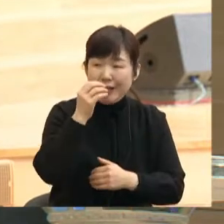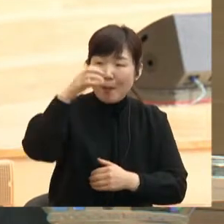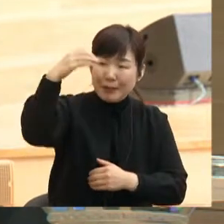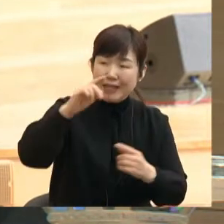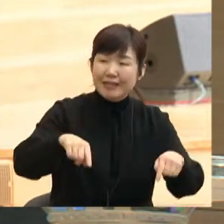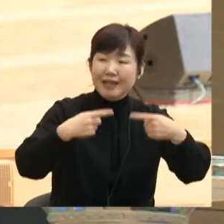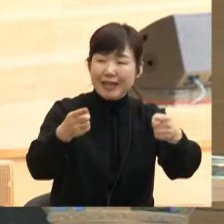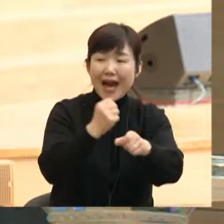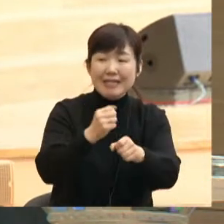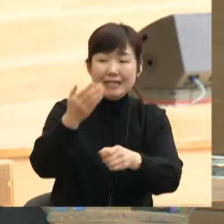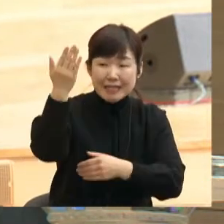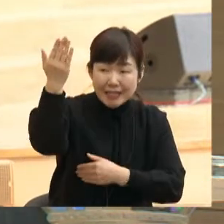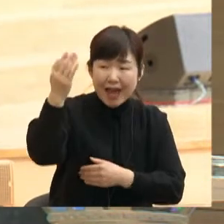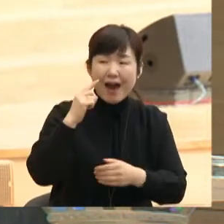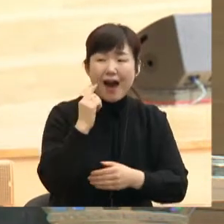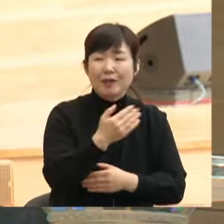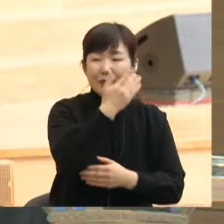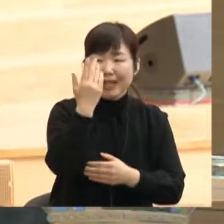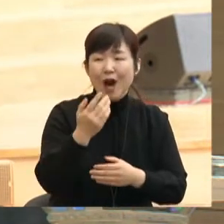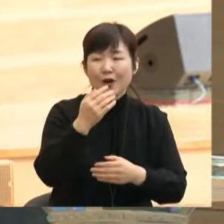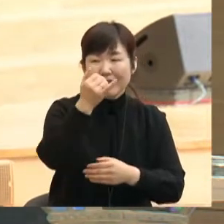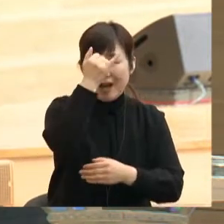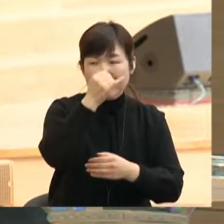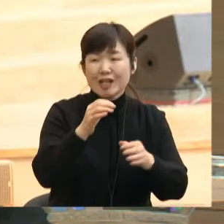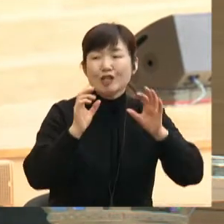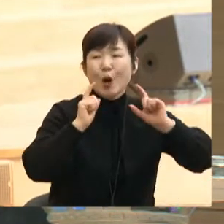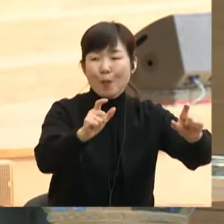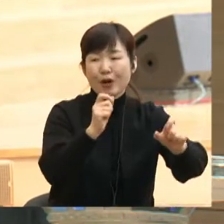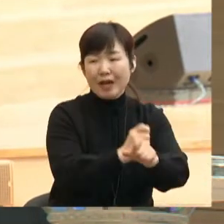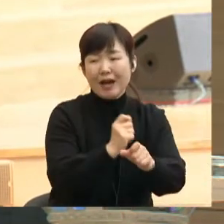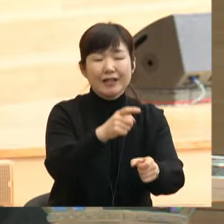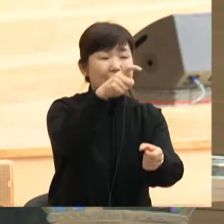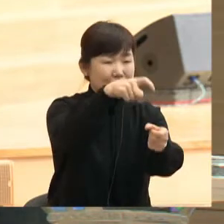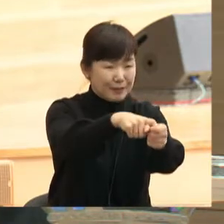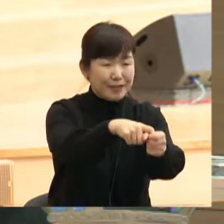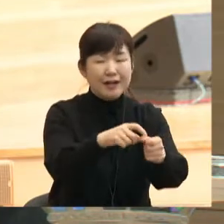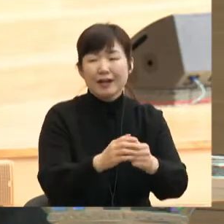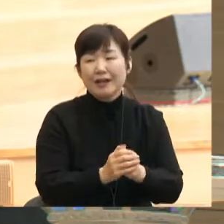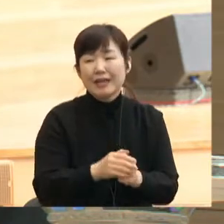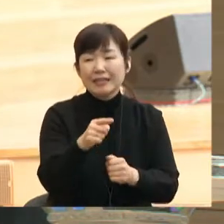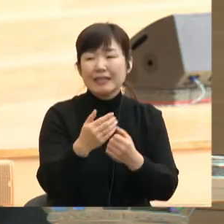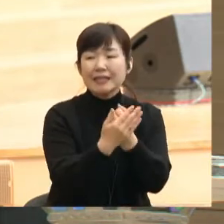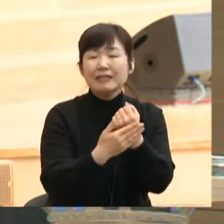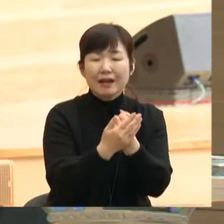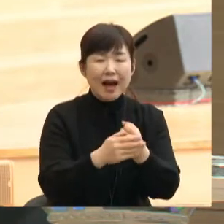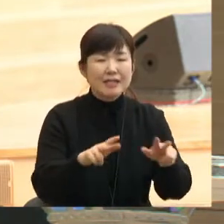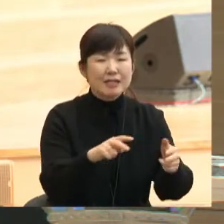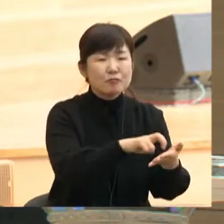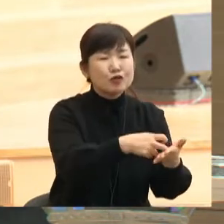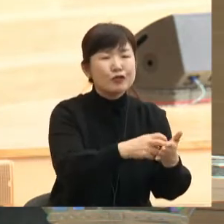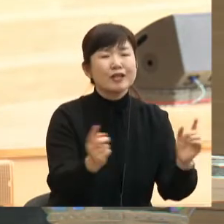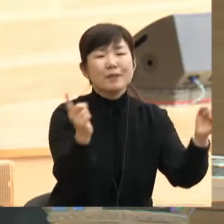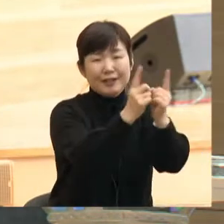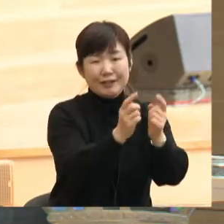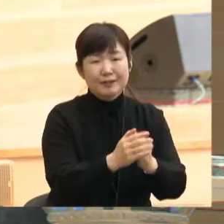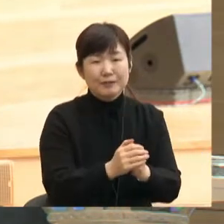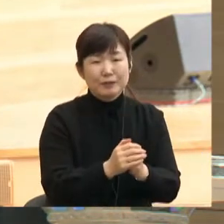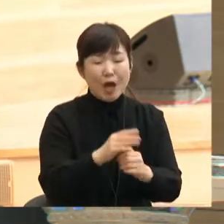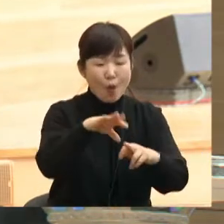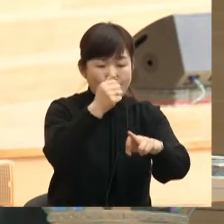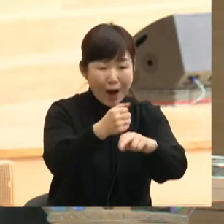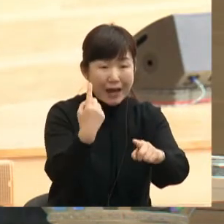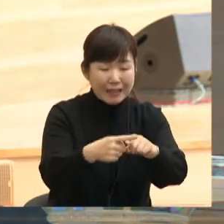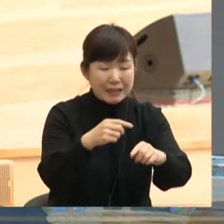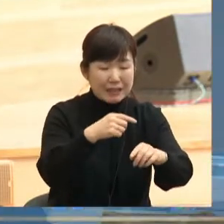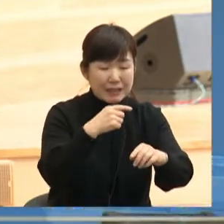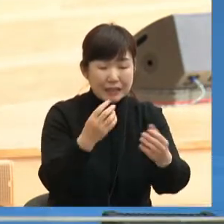들어가게 하시니에 아름다운 덕을 선포하게 하려 하십니다. 아멘. 이 은혜가 무비보셋에게 지금 임한 거예요. 왕같은 제사장으로